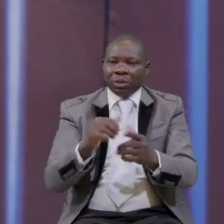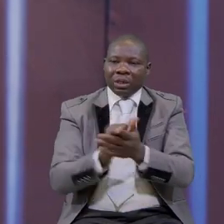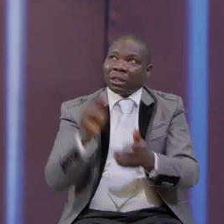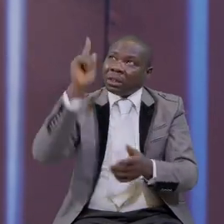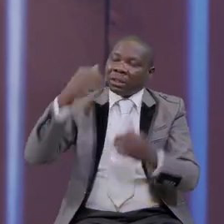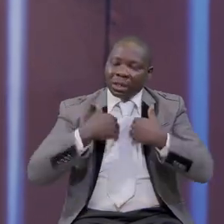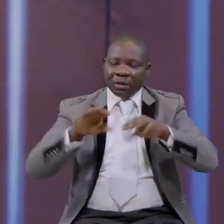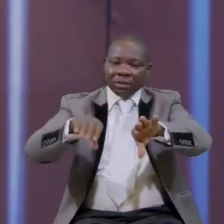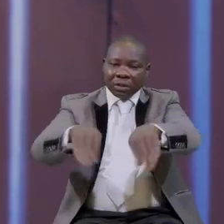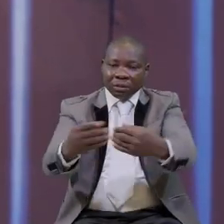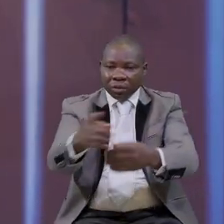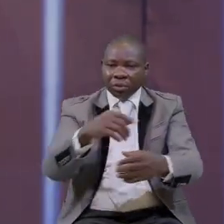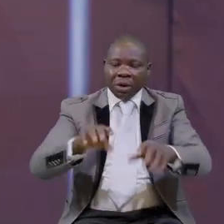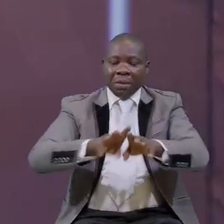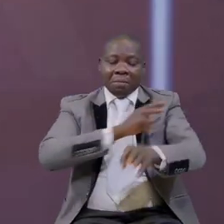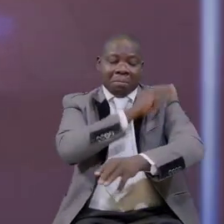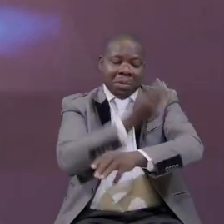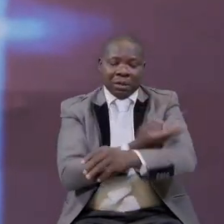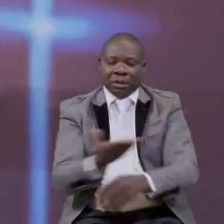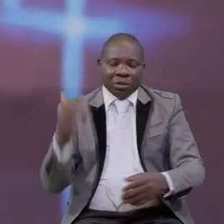choses vont arriver.